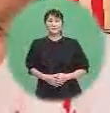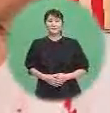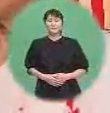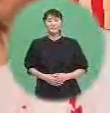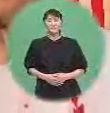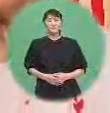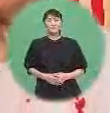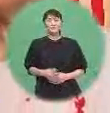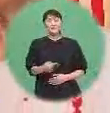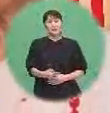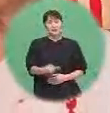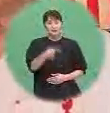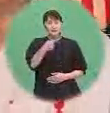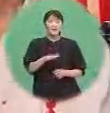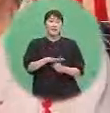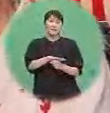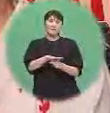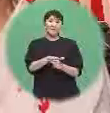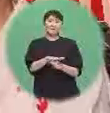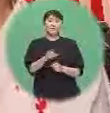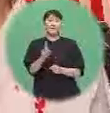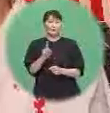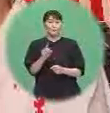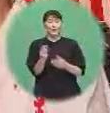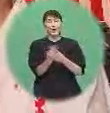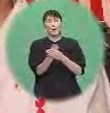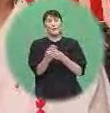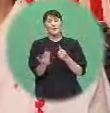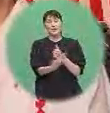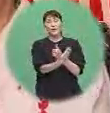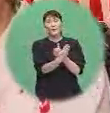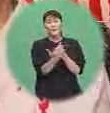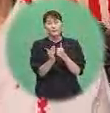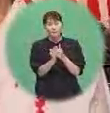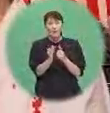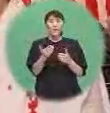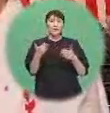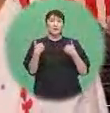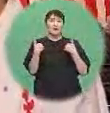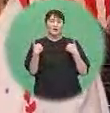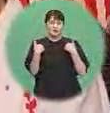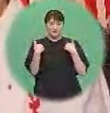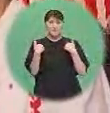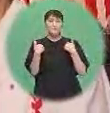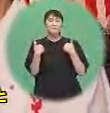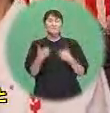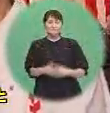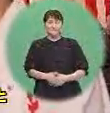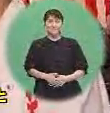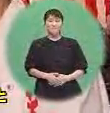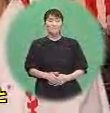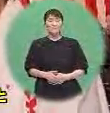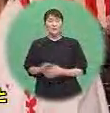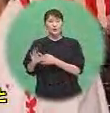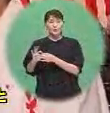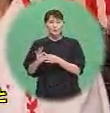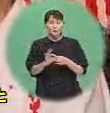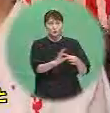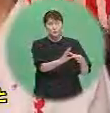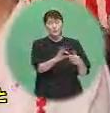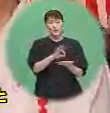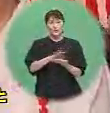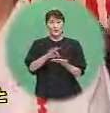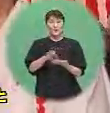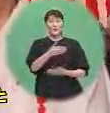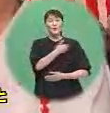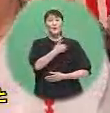一番は温泉を守る保護をするということでございます。それで永久的に温泉が